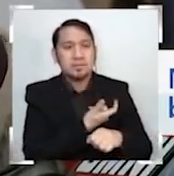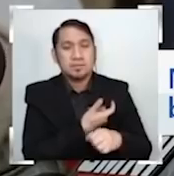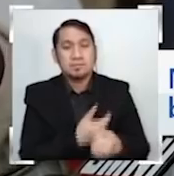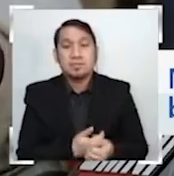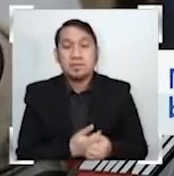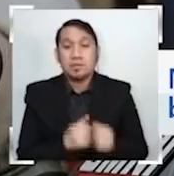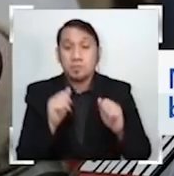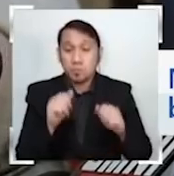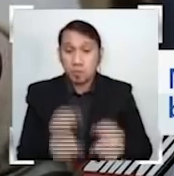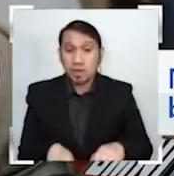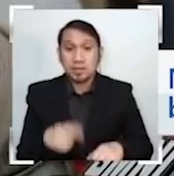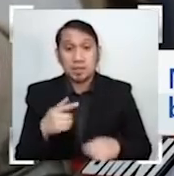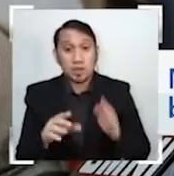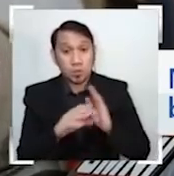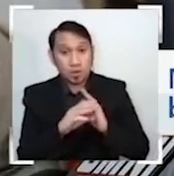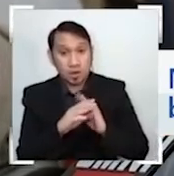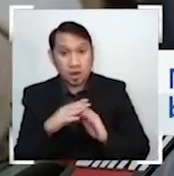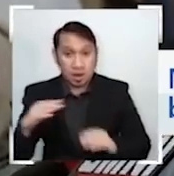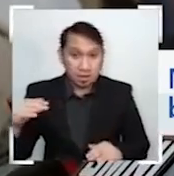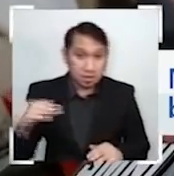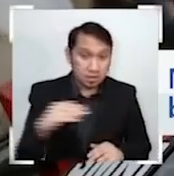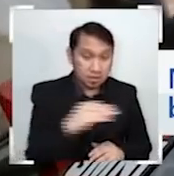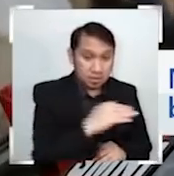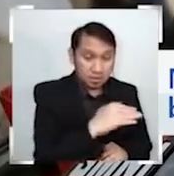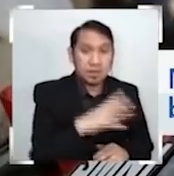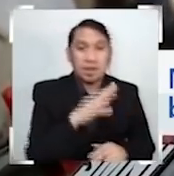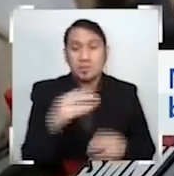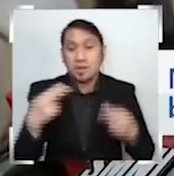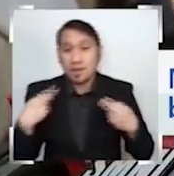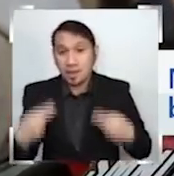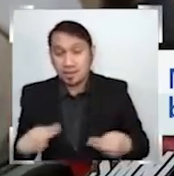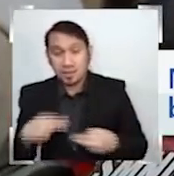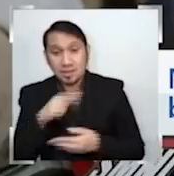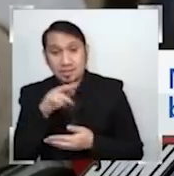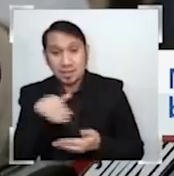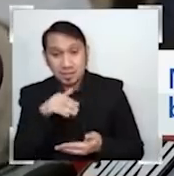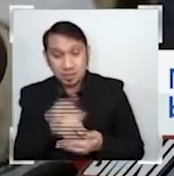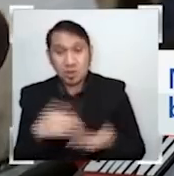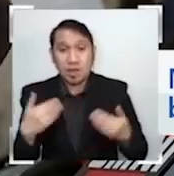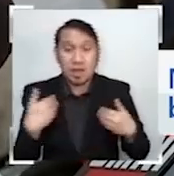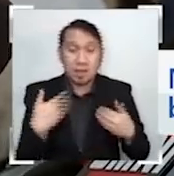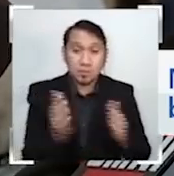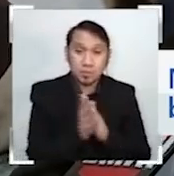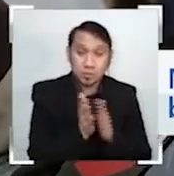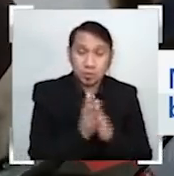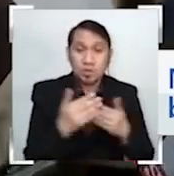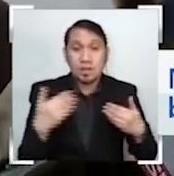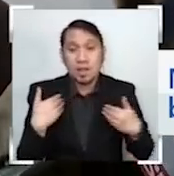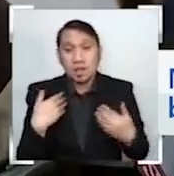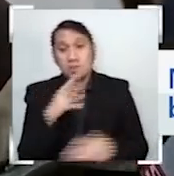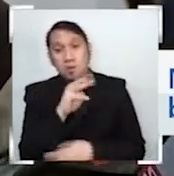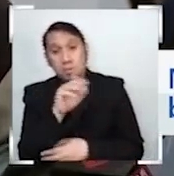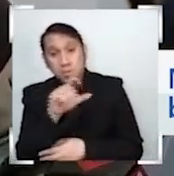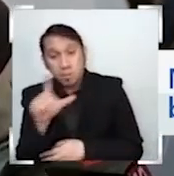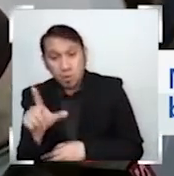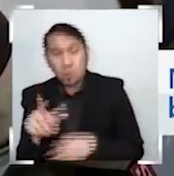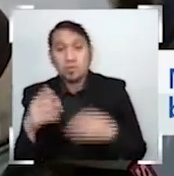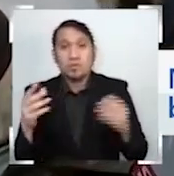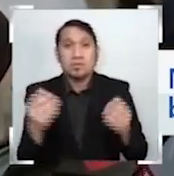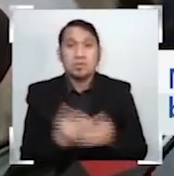nagda-drive-thru, merong sa health center, merong sa school, merong sa mall. Ngayon, pharmacy